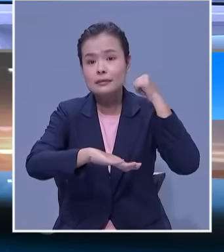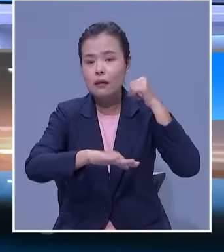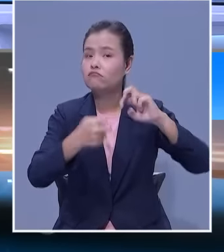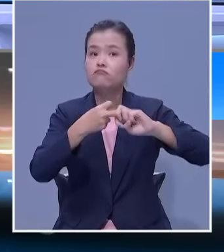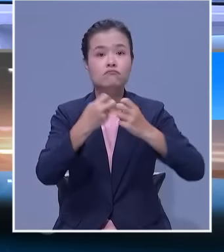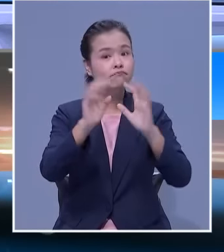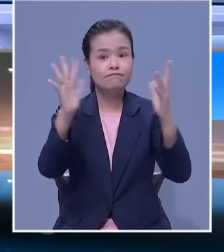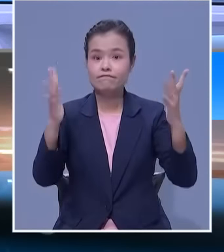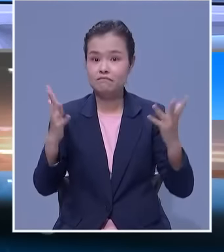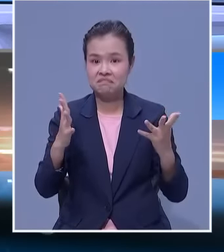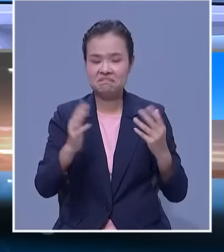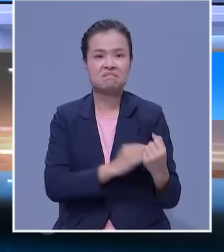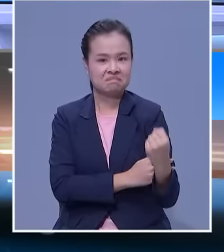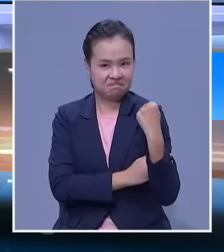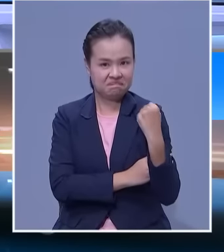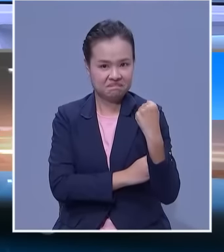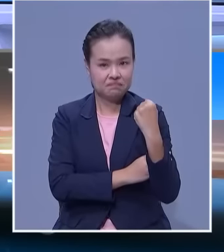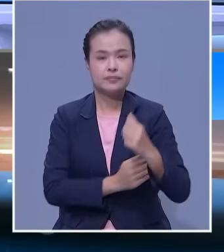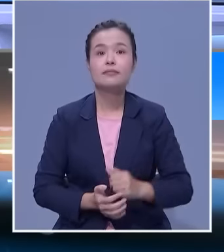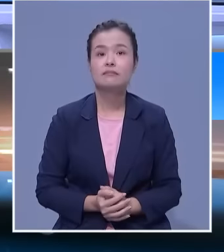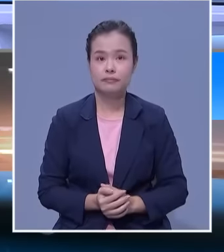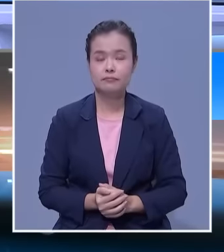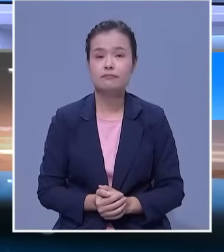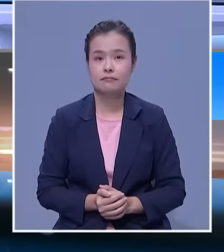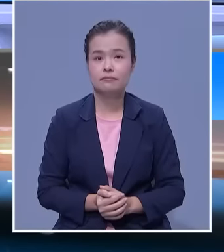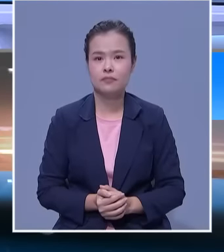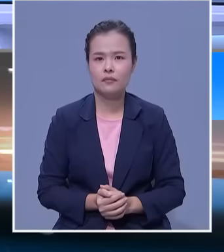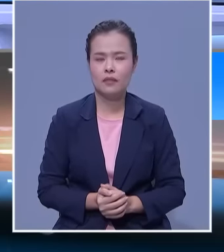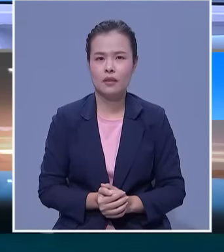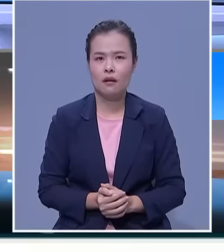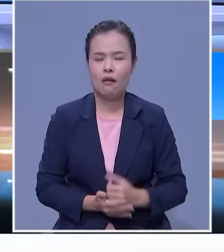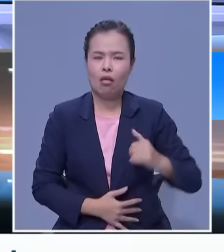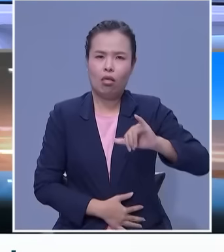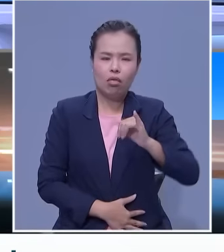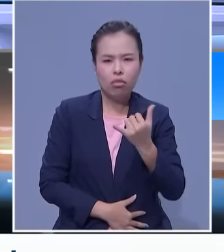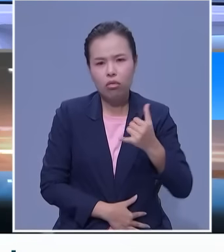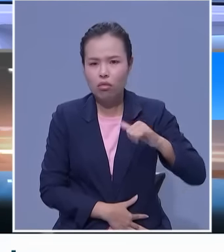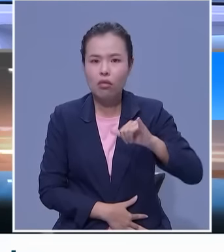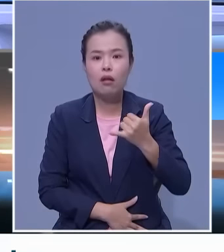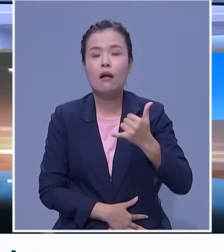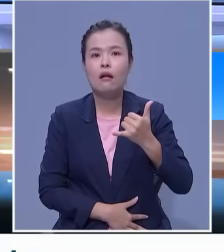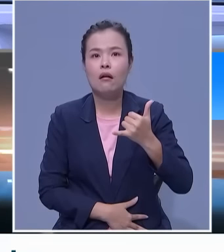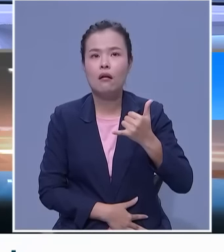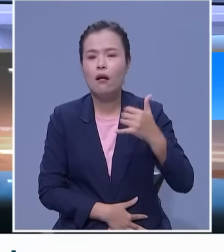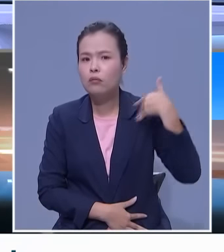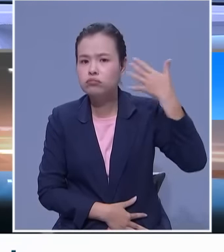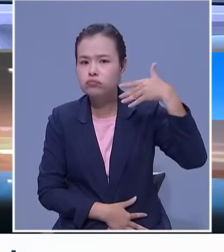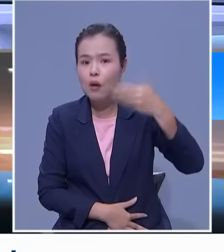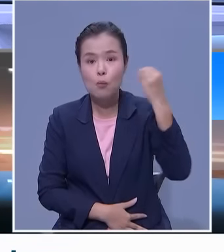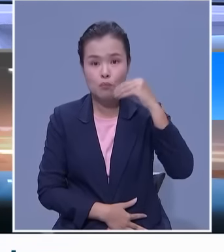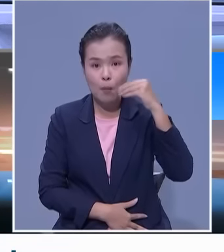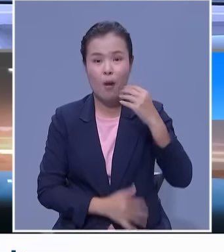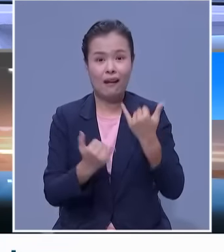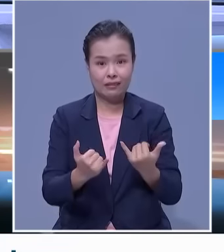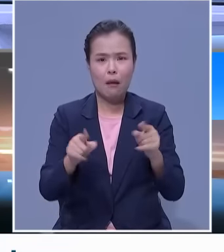ปัญหาอะไรเลยนะครั้งนี้เดูเหนียวแน่นแต่กลายเป็นว่าอีกพักนึงที่รัส่ำมาตลอดแล้วก็ครั้งนี้เป็นอีกครั้งนึงที่มีสัญญาณ